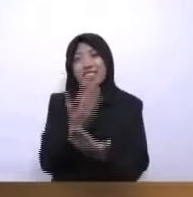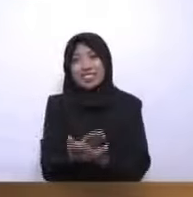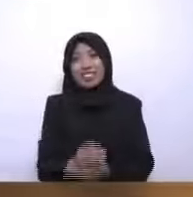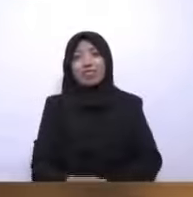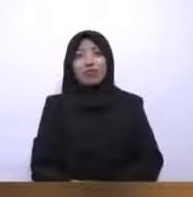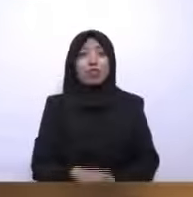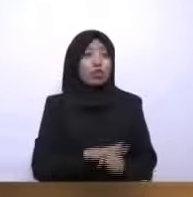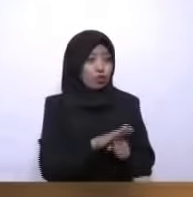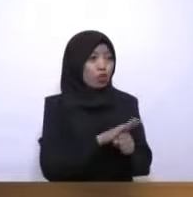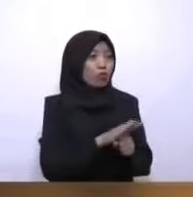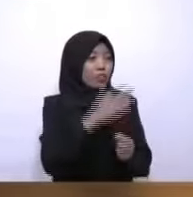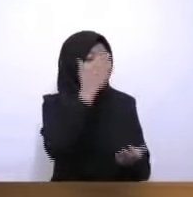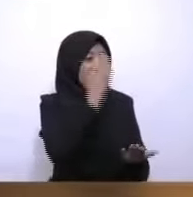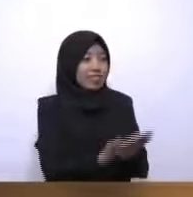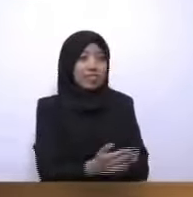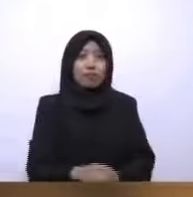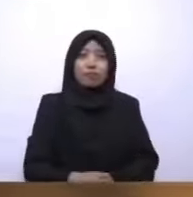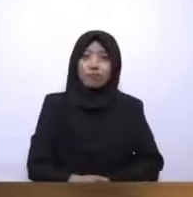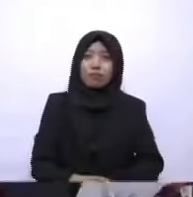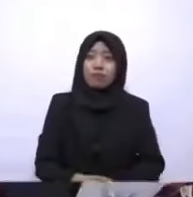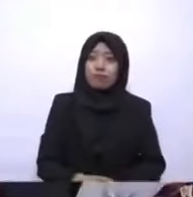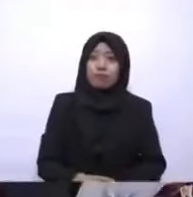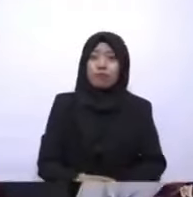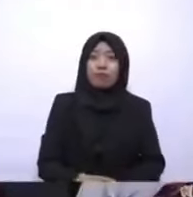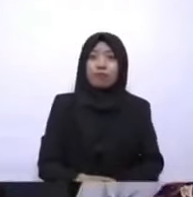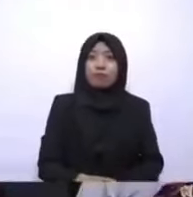cukup? Cukup, terima Baik. Kasih.